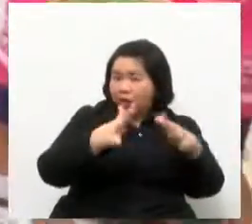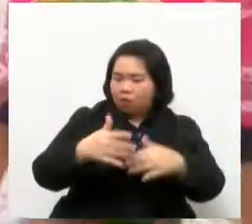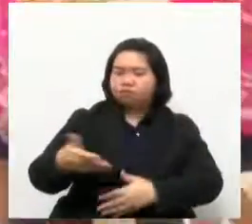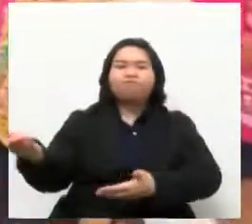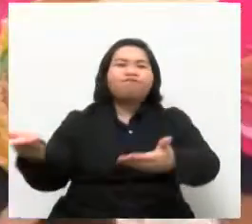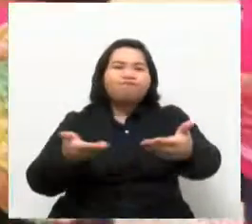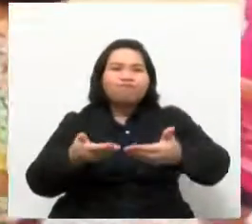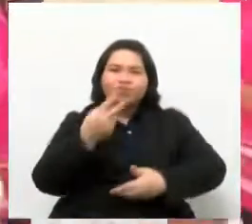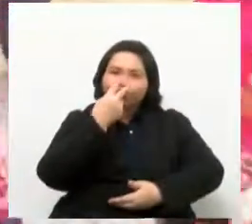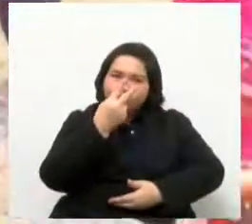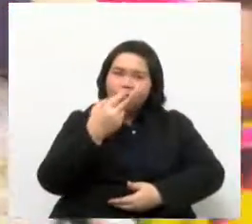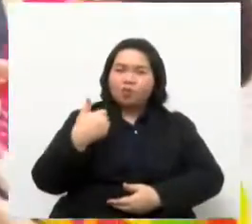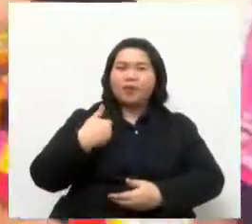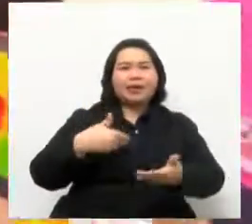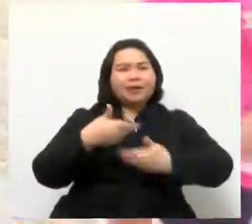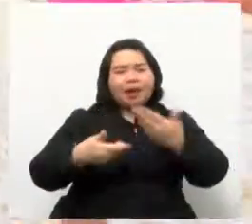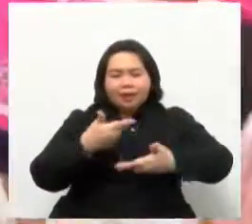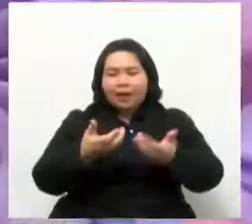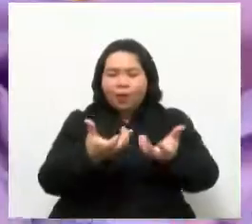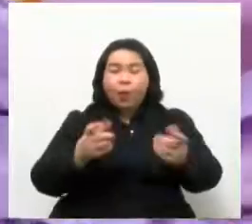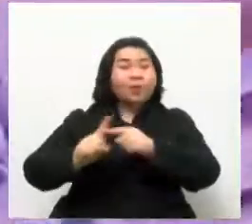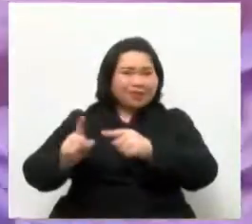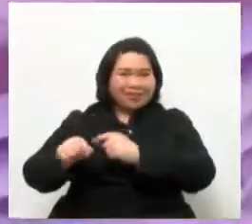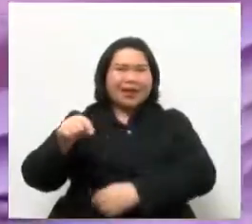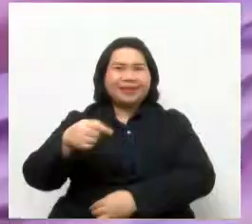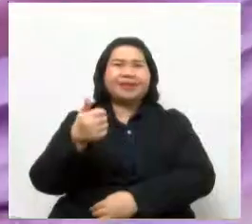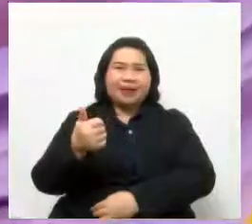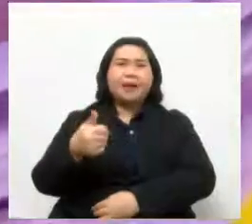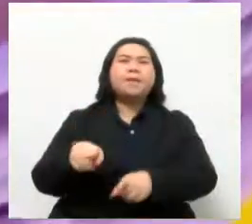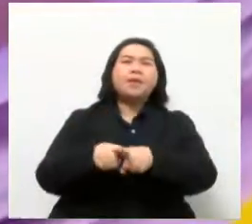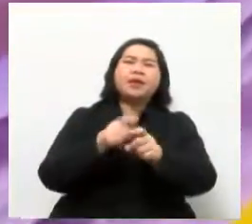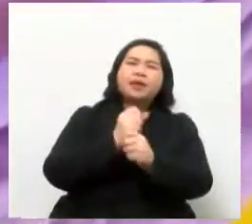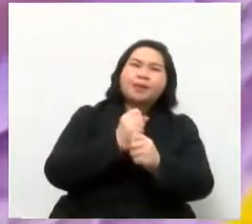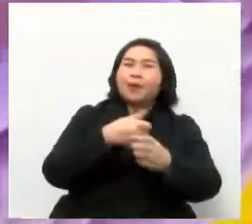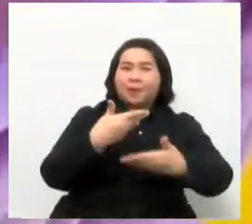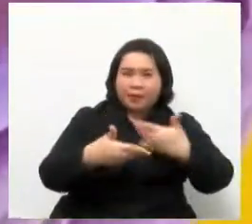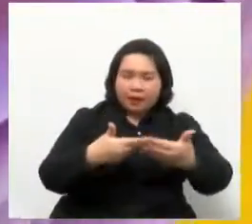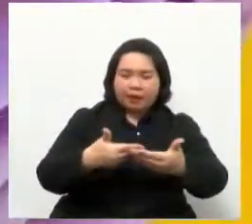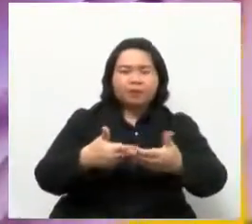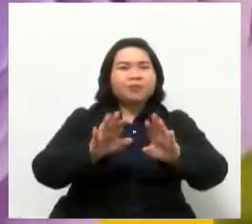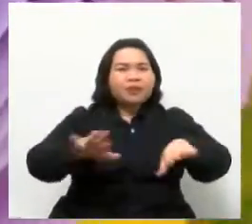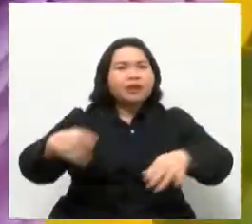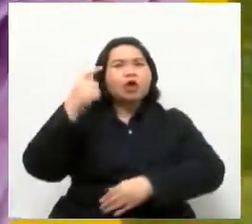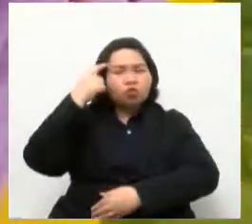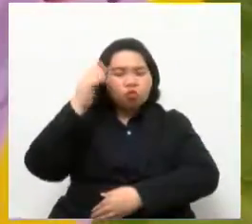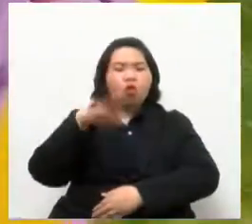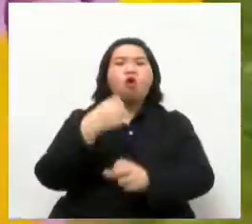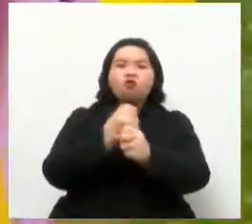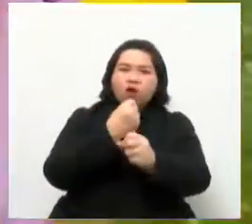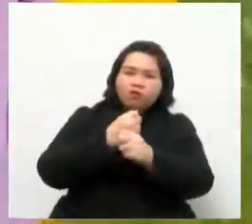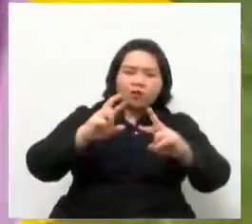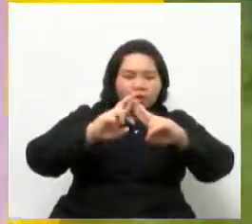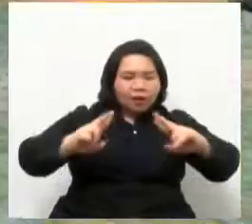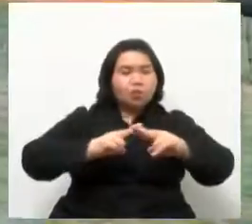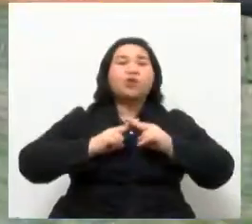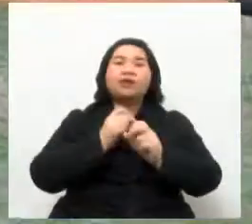ตลาดนัดอาชีพโรงเรียนบ้านโซกเปื่อยโซกเปื่อยมาร์เก็ตเพื่อส่งเสริมนักเรียนในการฝึกเป็นนักธุรกิจ